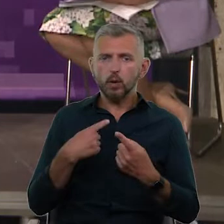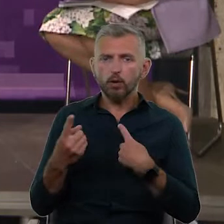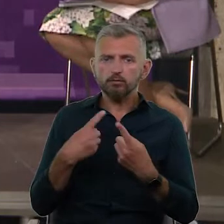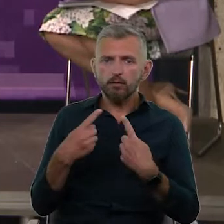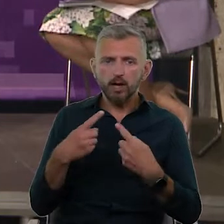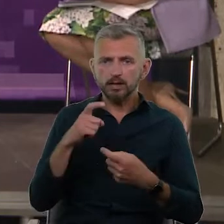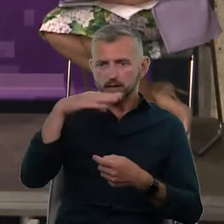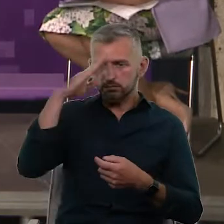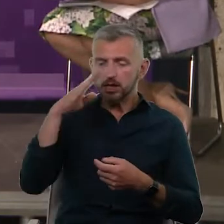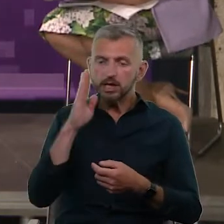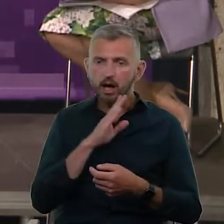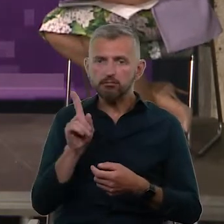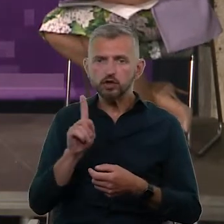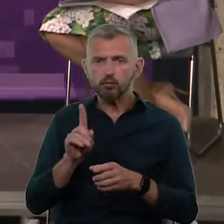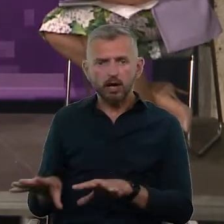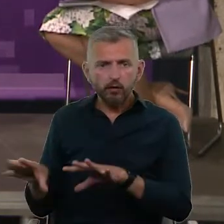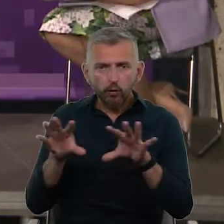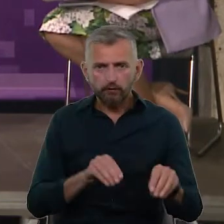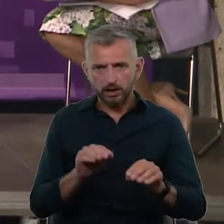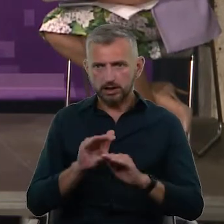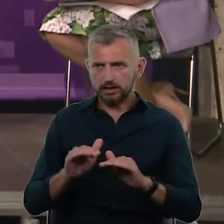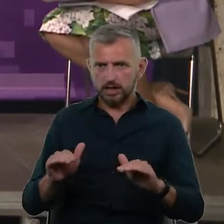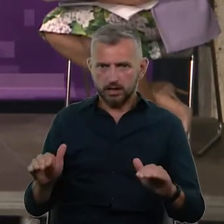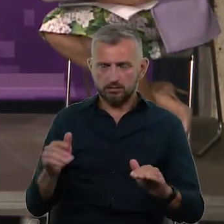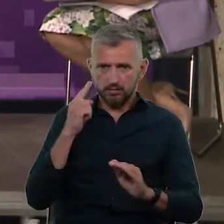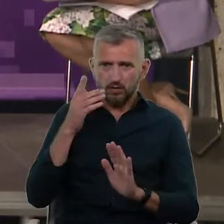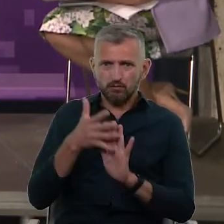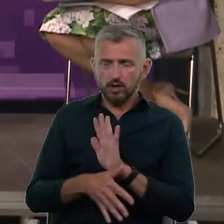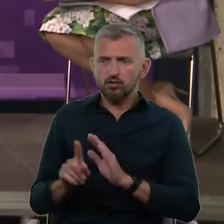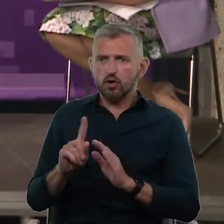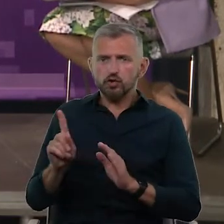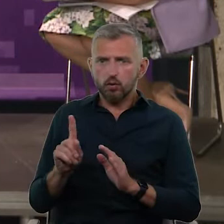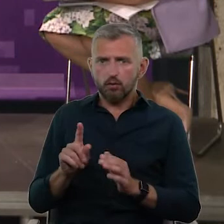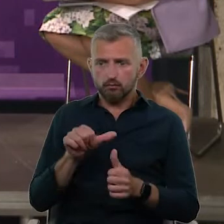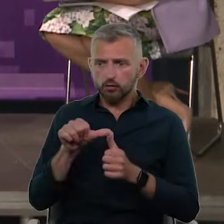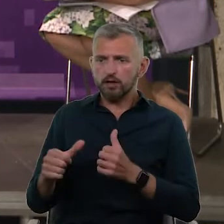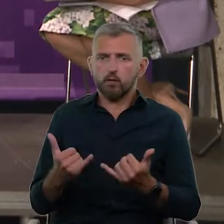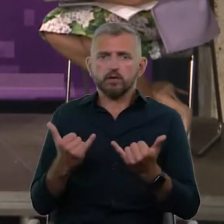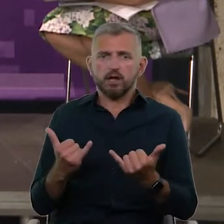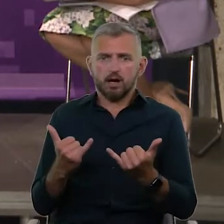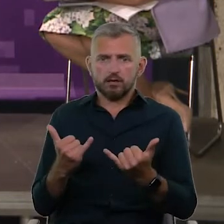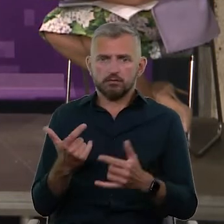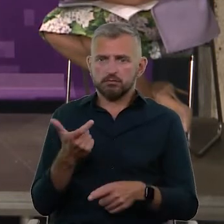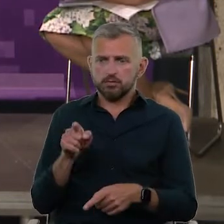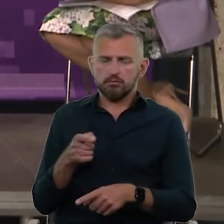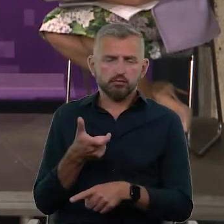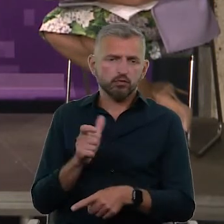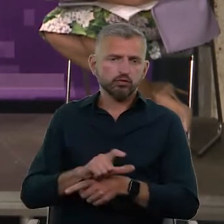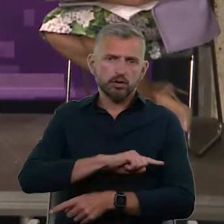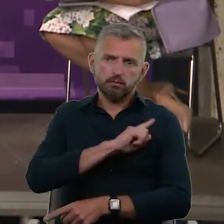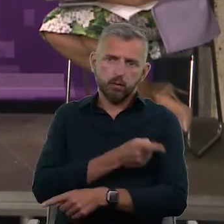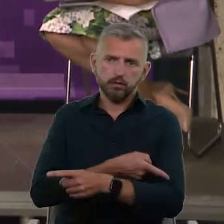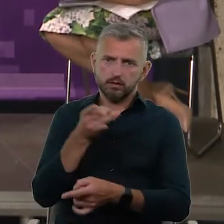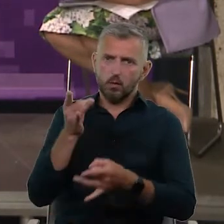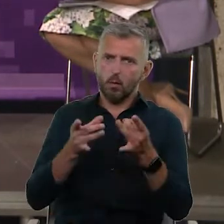розмовляти із батьками для того, щоб евакуювати дітей, ну, розуміючи, що особливо зараз, ну, там дуже посилені обстріли, дуже